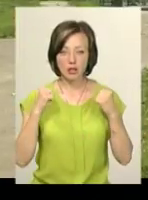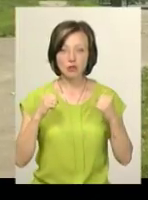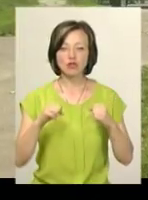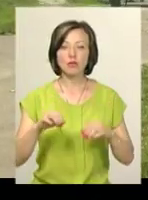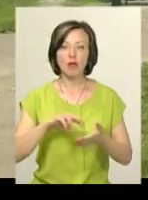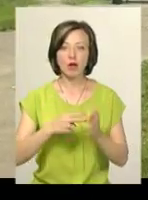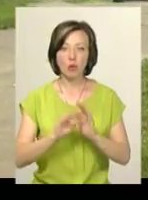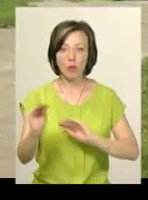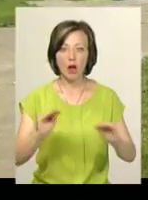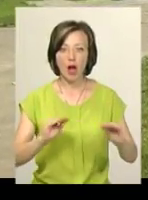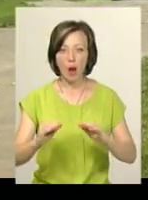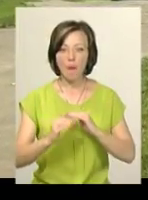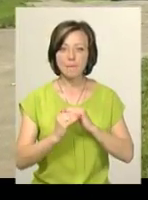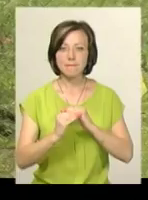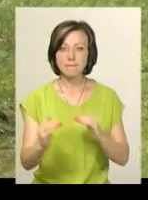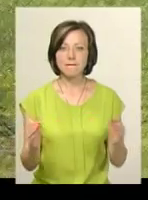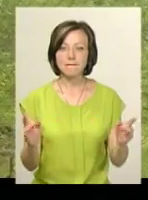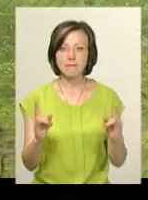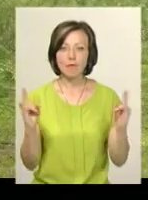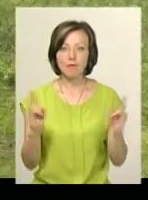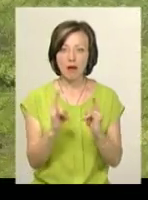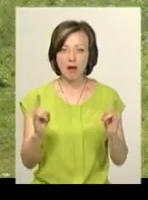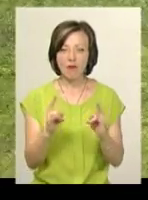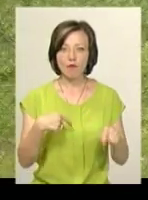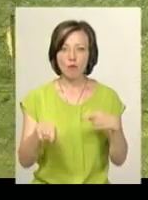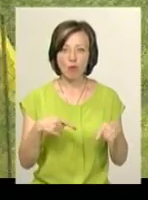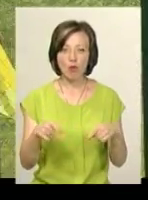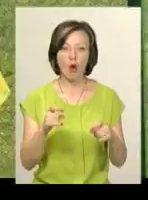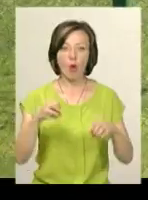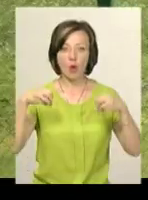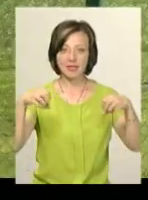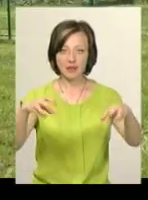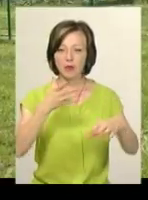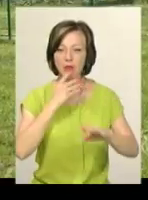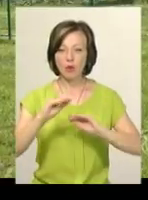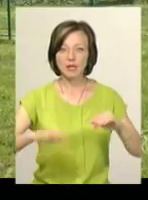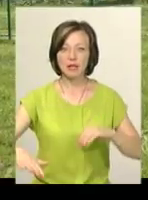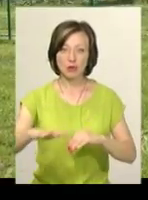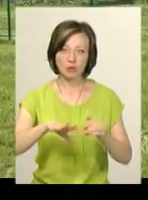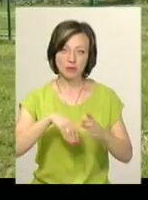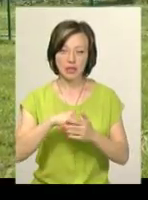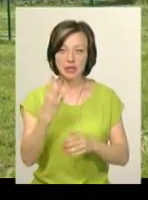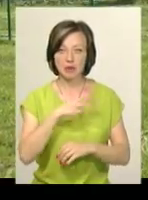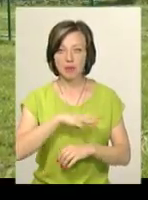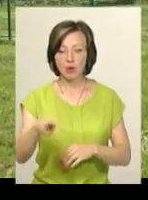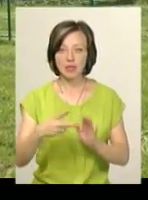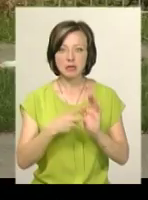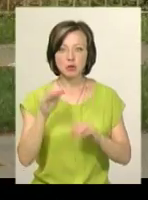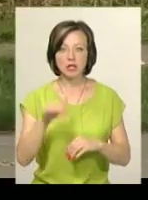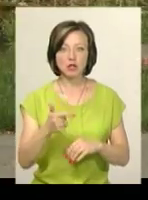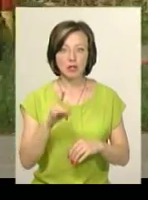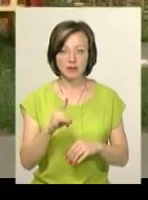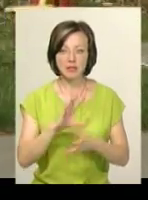планують облаштувати поле для міні-футболу, провести освітлення і благоустрій території. Це коштуватиме 3 мільйони 700 тисяч